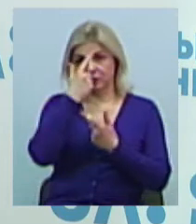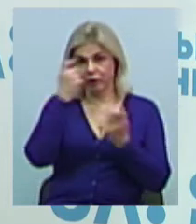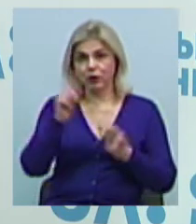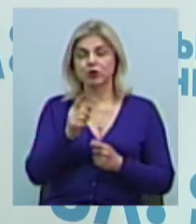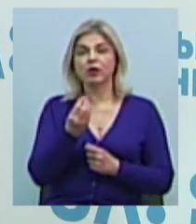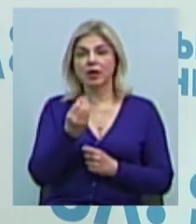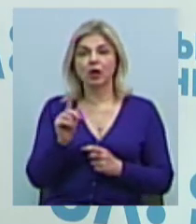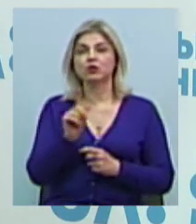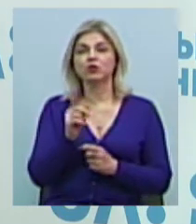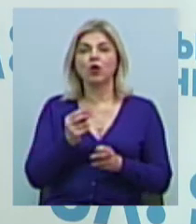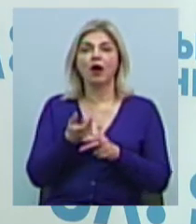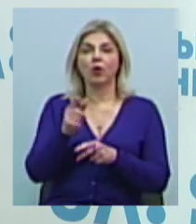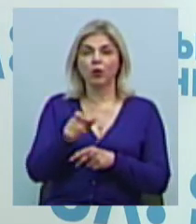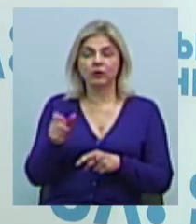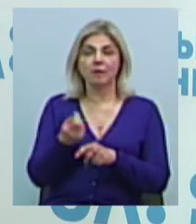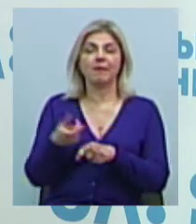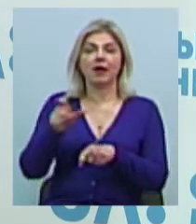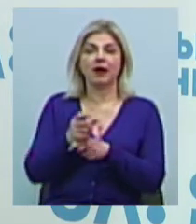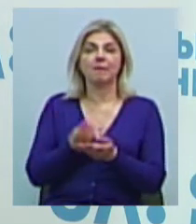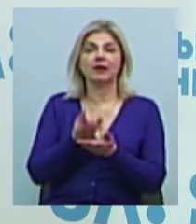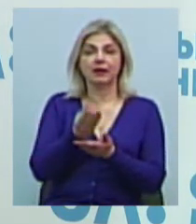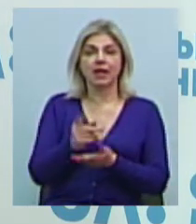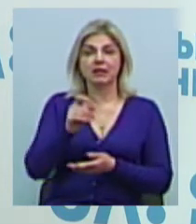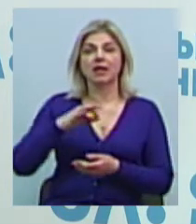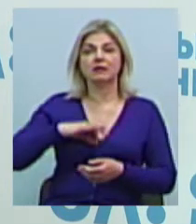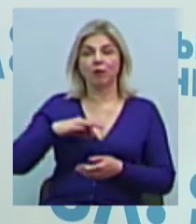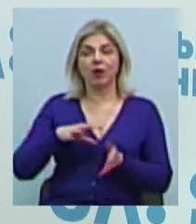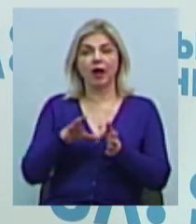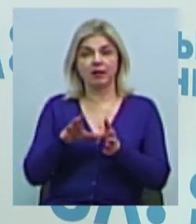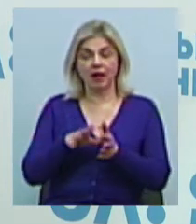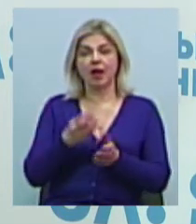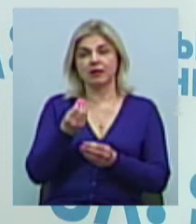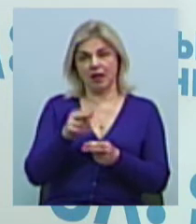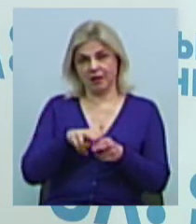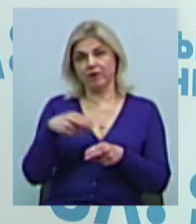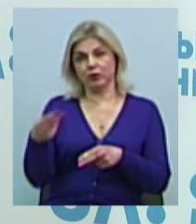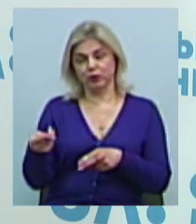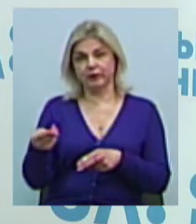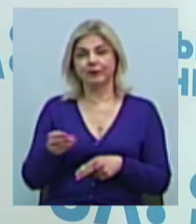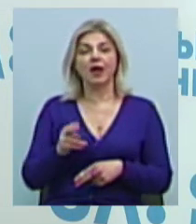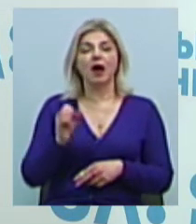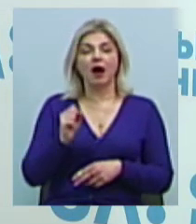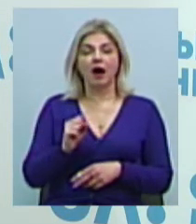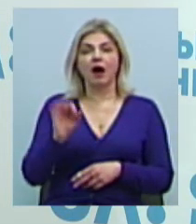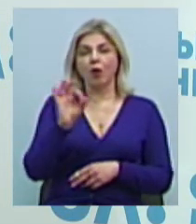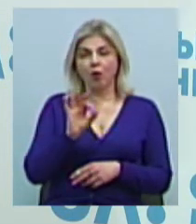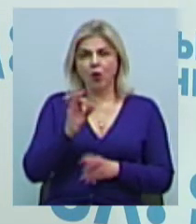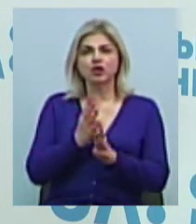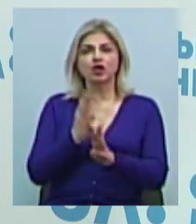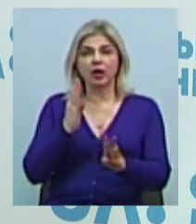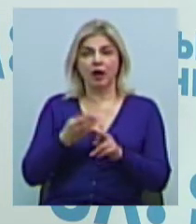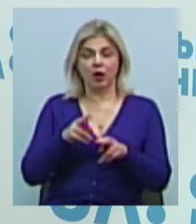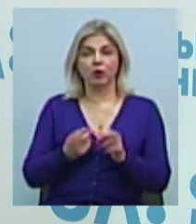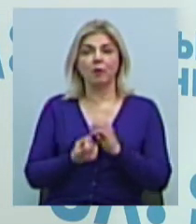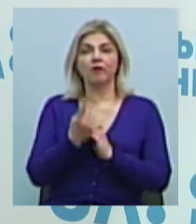які споживачі переплатили за використану електроенергію, їм повернуться. А ажіотаж і черги, що виникли